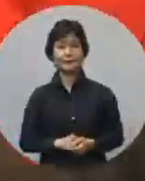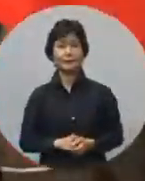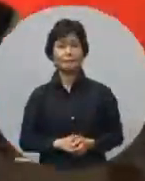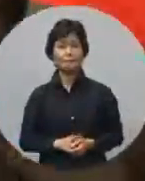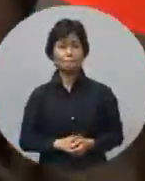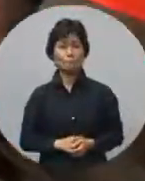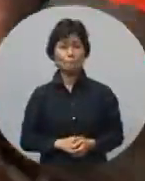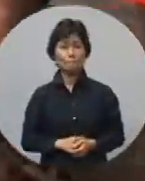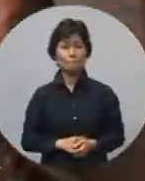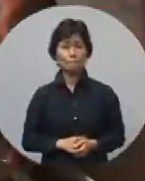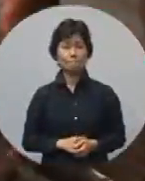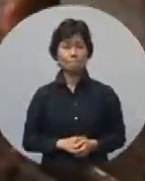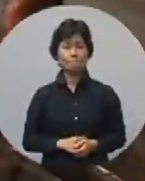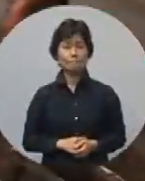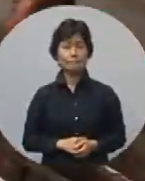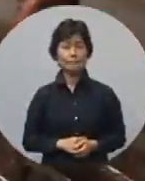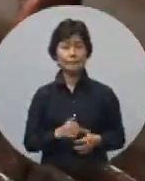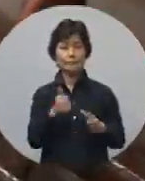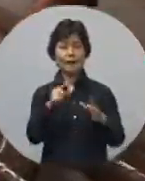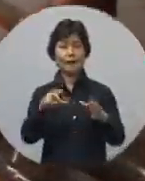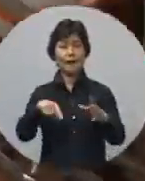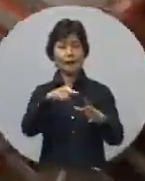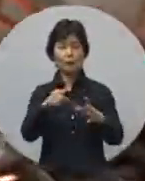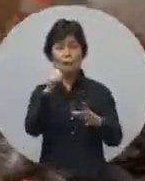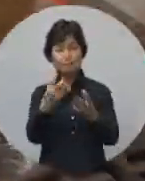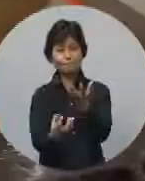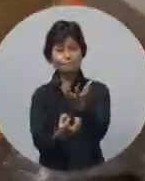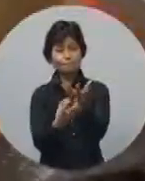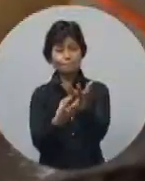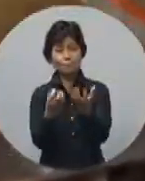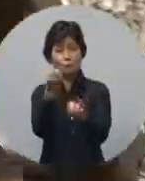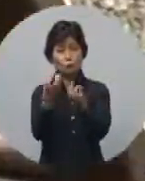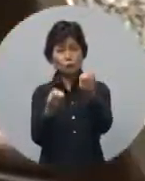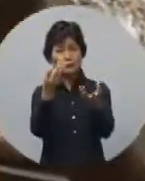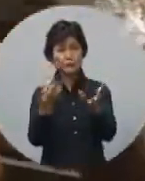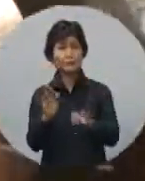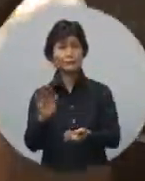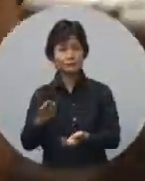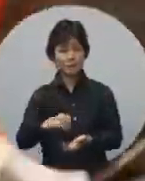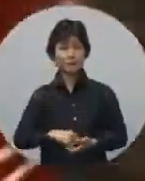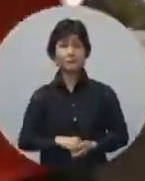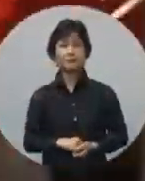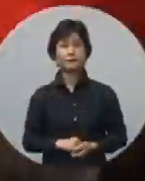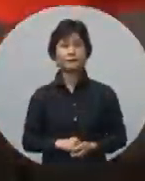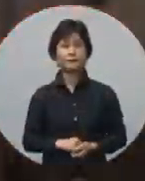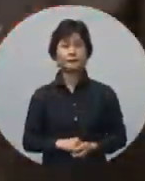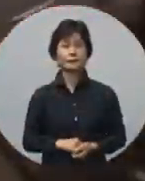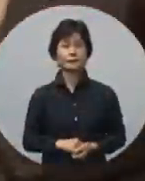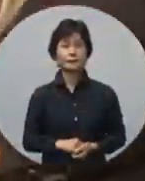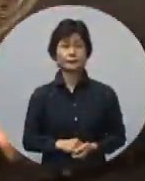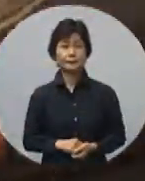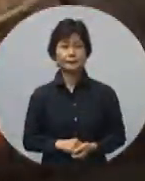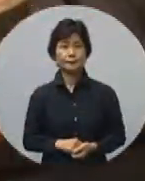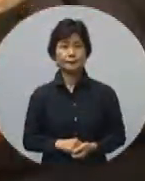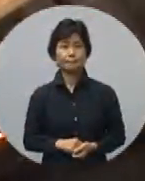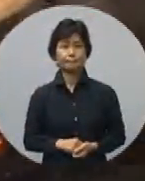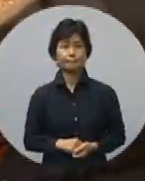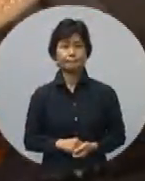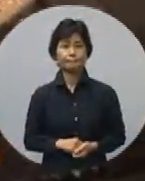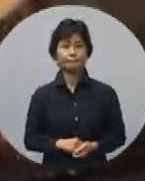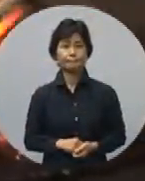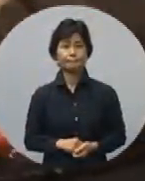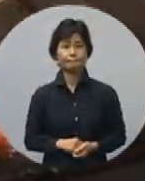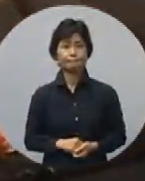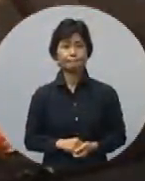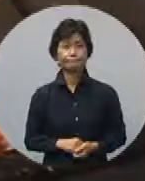ので。 タレを一煮立ちさせます。 気をつけて。で、ちょっと取ってみましょう。 はい。 ああ、出てきた、出てき